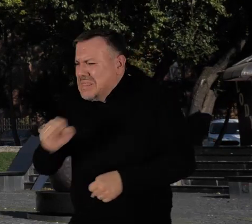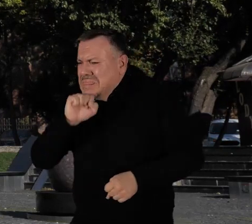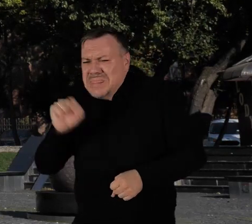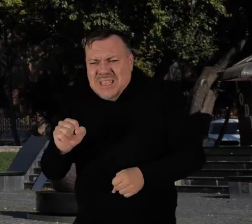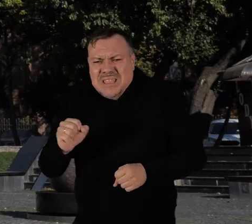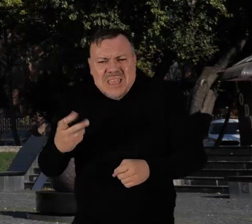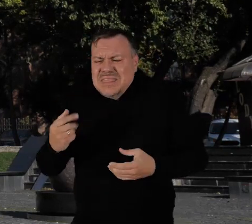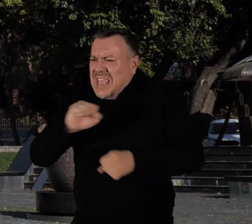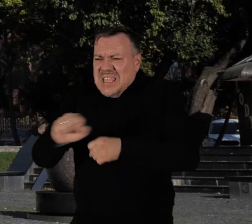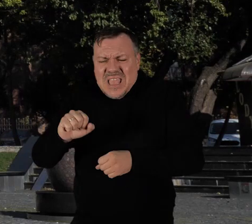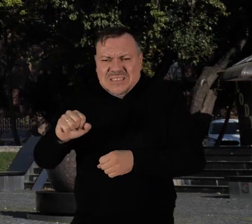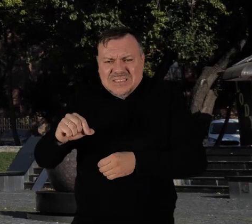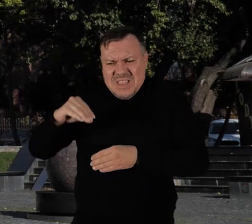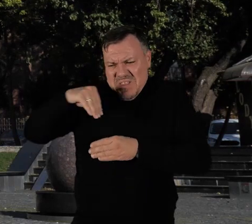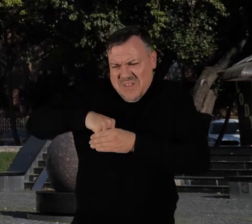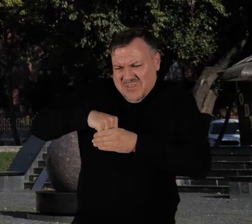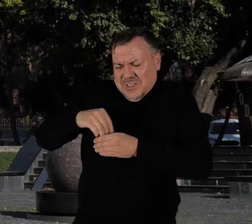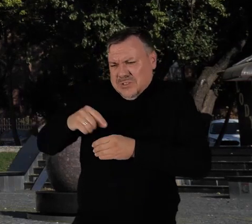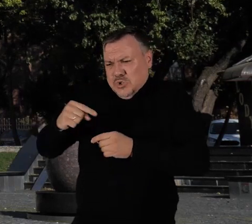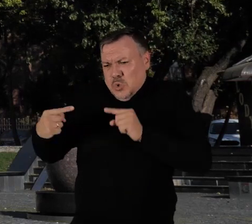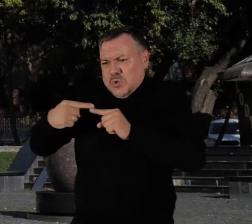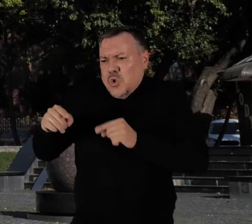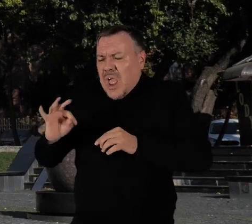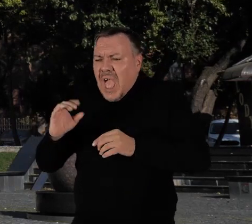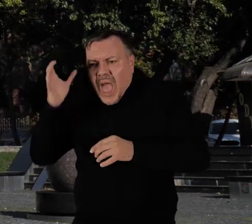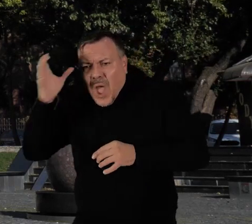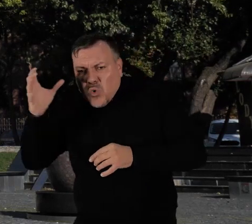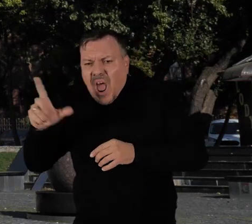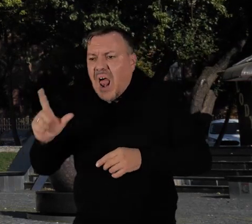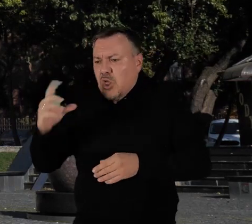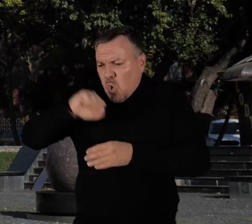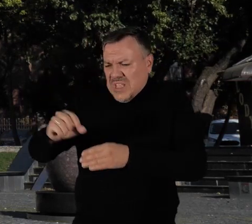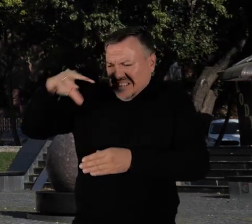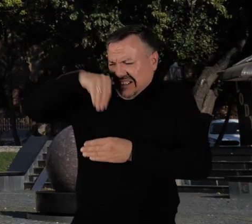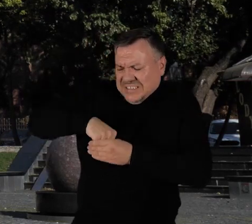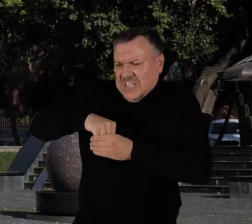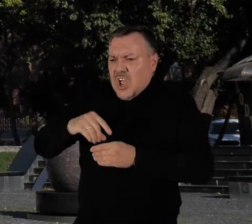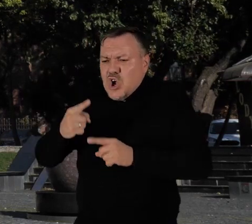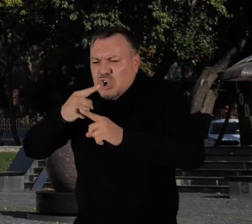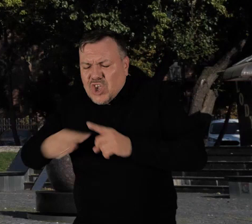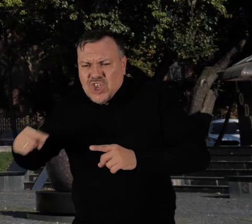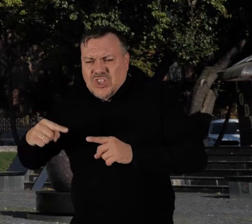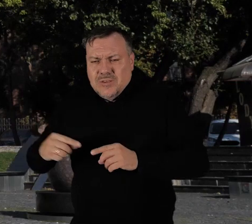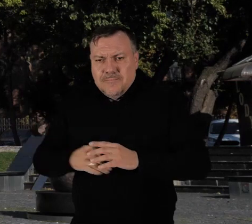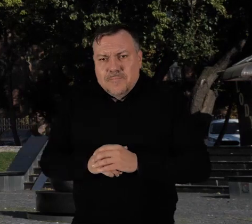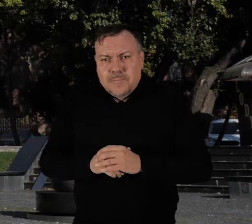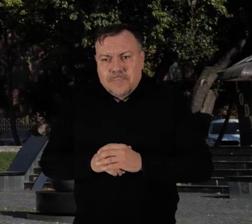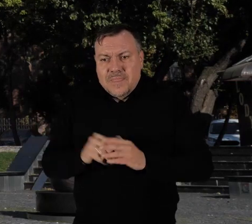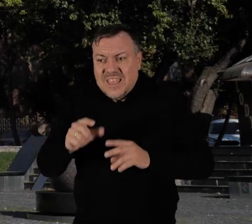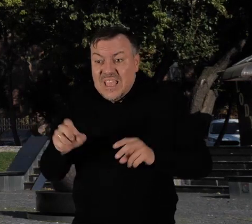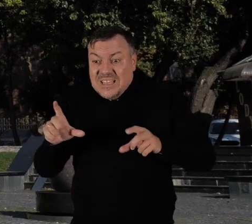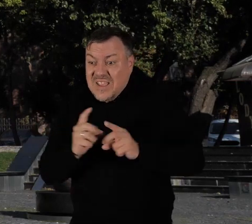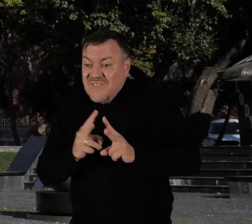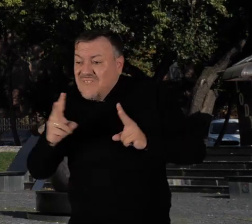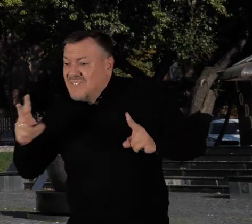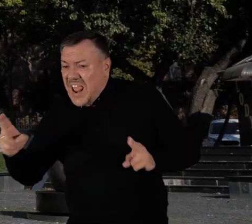naukowej, nigdy nie jest czymś zewnętrznym w stosunku do swojego autora, lecz stanowi on część jego wewnętrznej substancji. Fragment